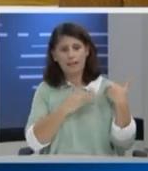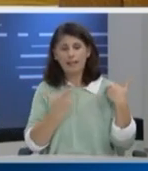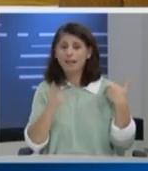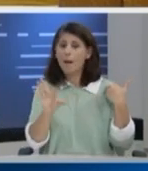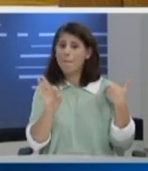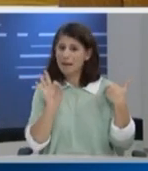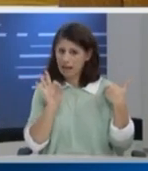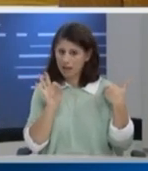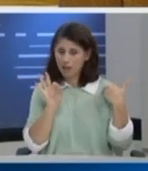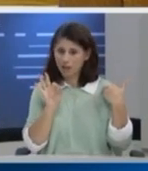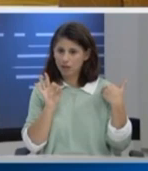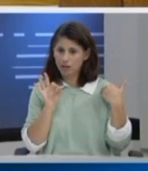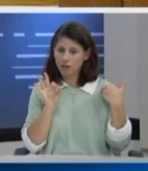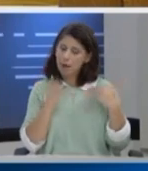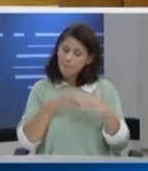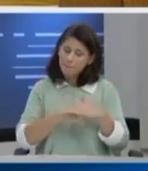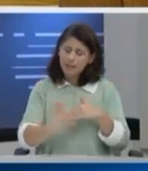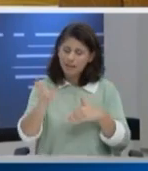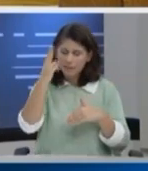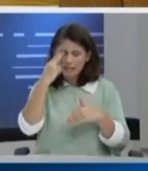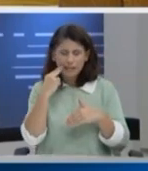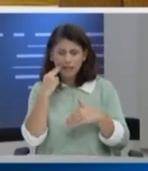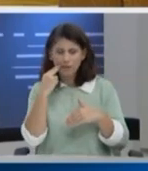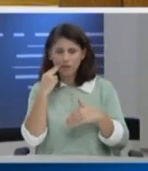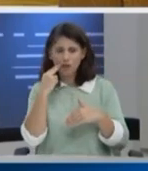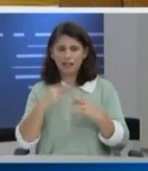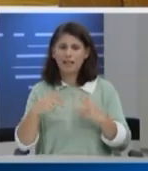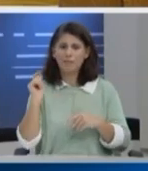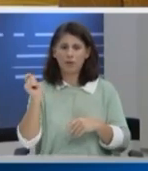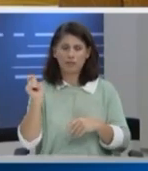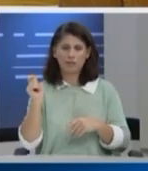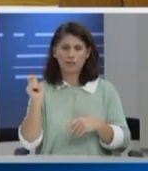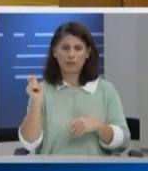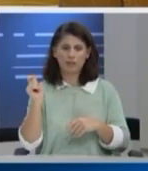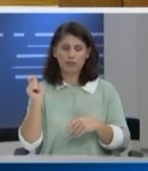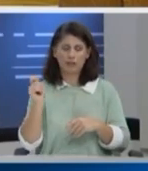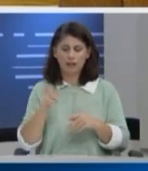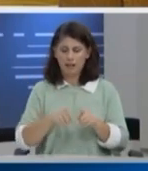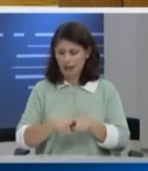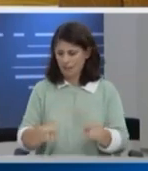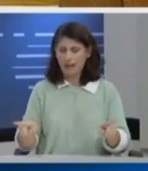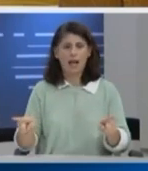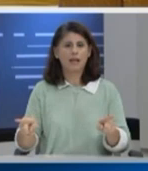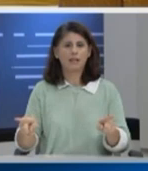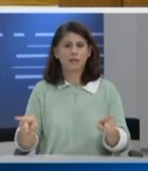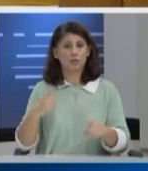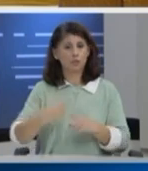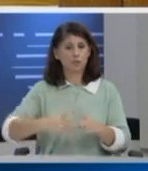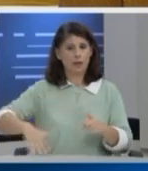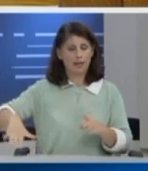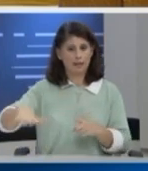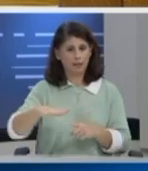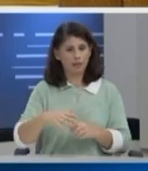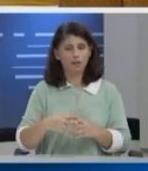γιατί επιλέγει μέσα από την τύφλωση την αντιπολιτευτική να διχάσει τον ελληνικό